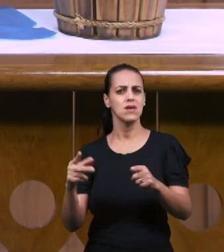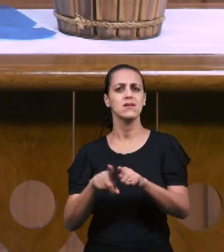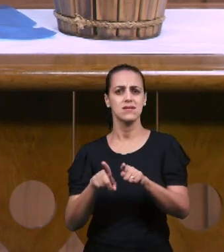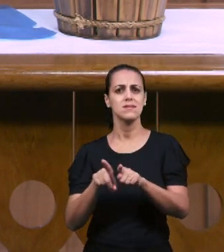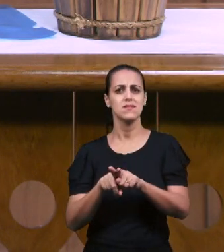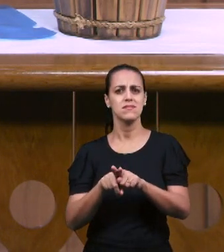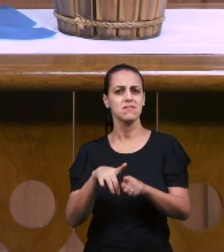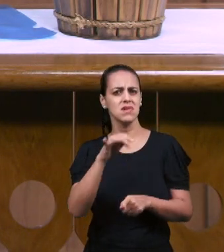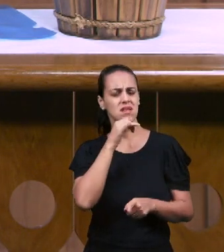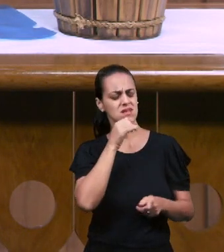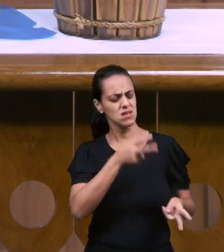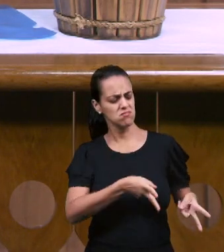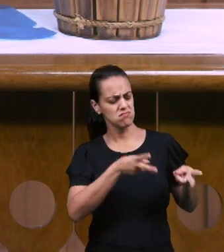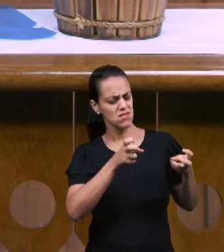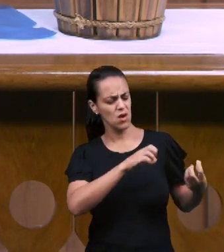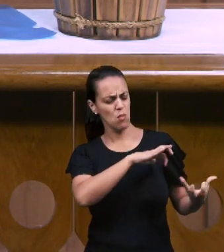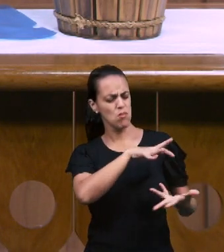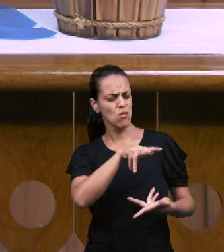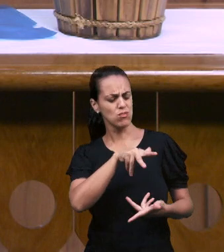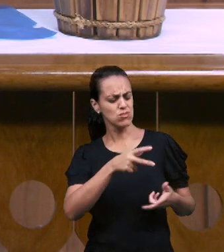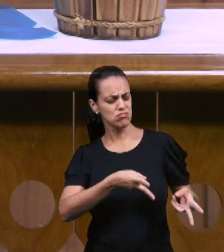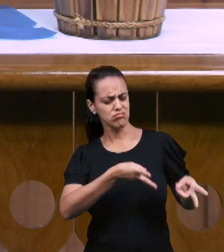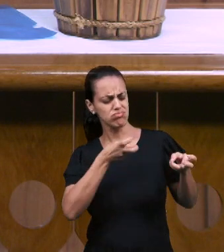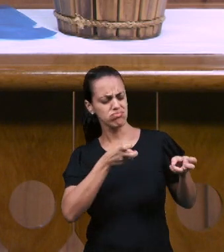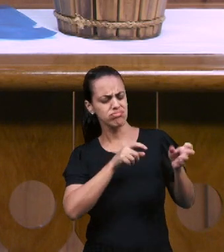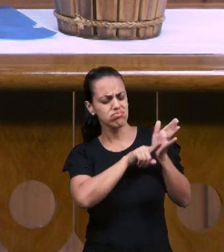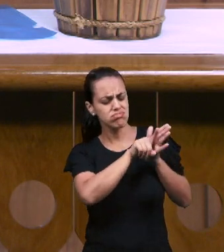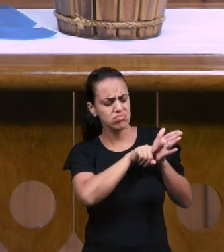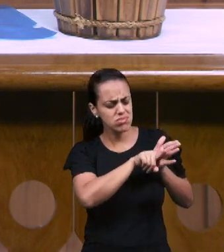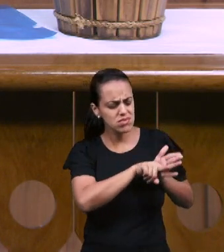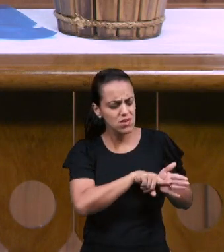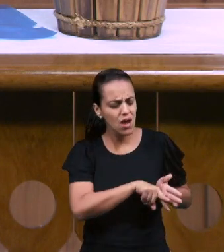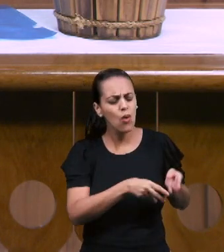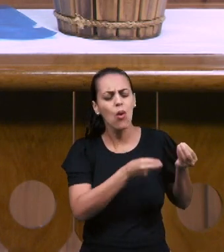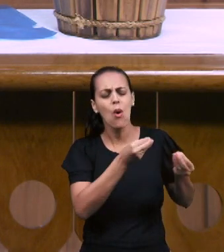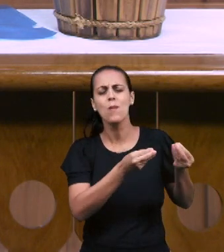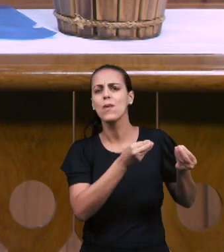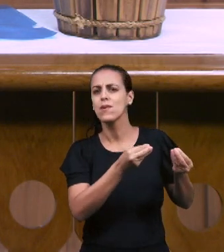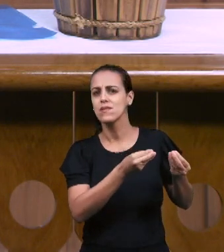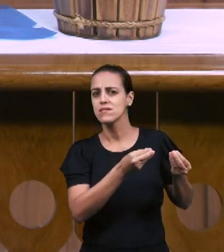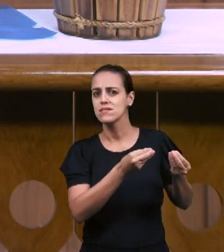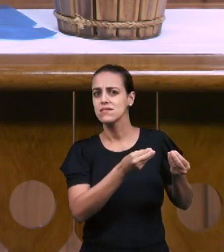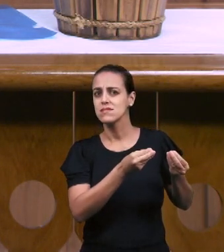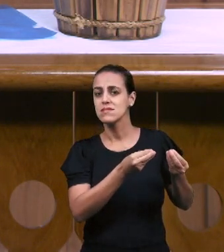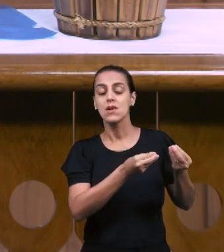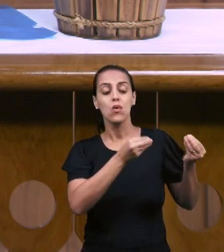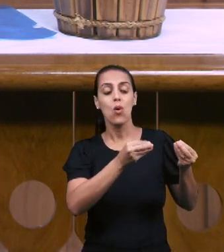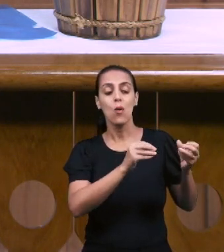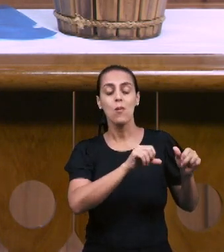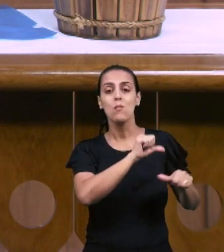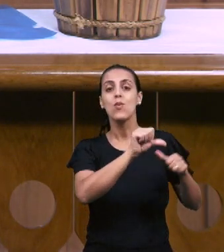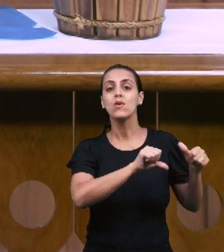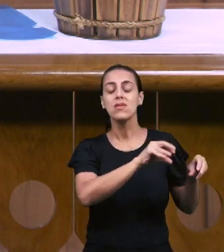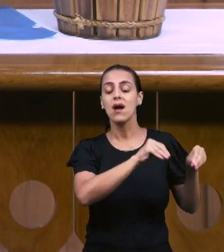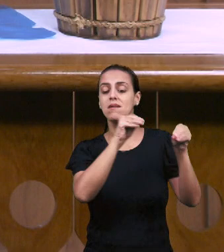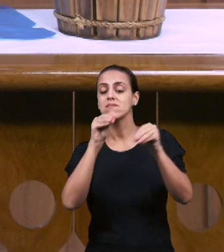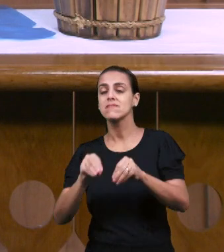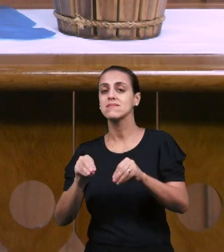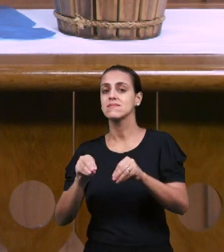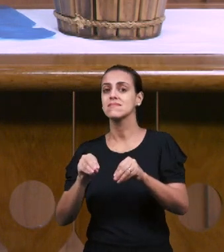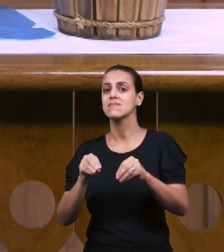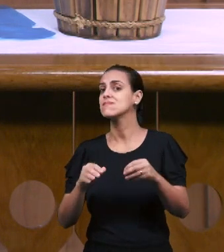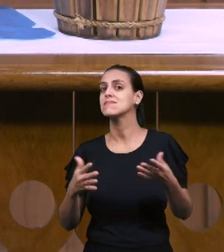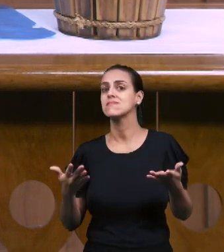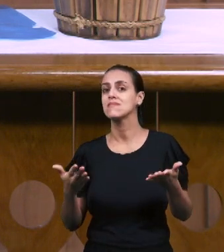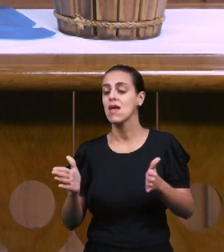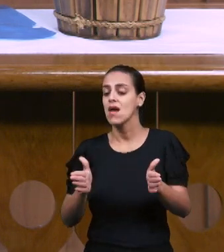monde aujourd'hui? Donc, nous n'allons pas passer trop de temps sur ça parce que tout le monde sait comment sortir de cela. Donc, quel est le